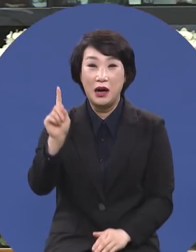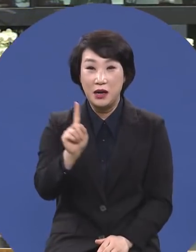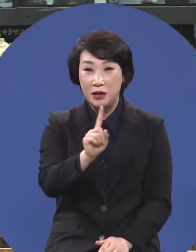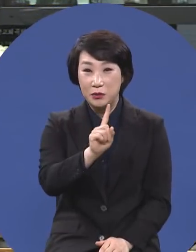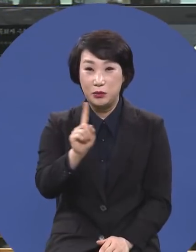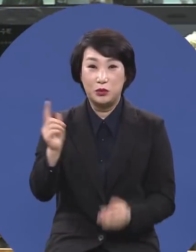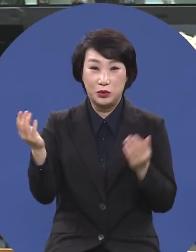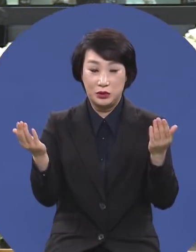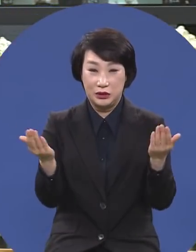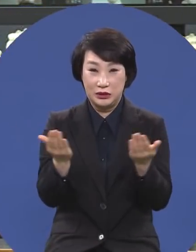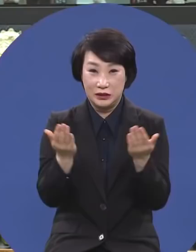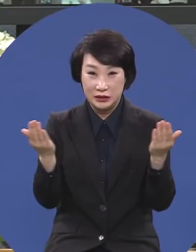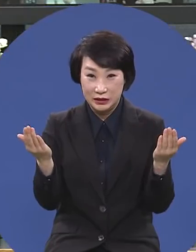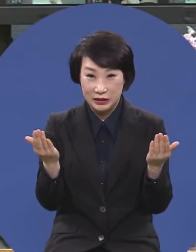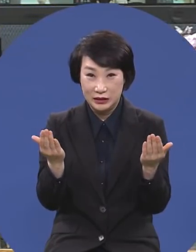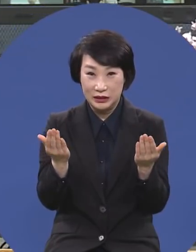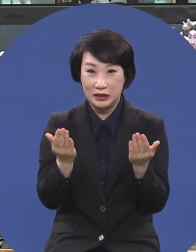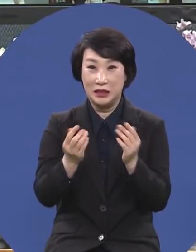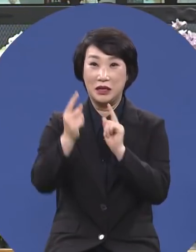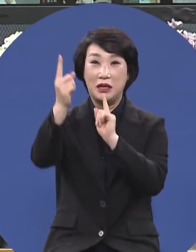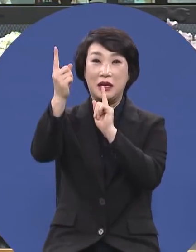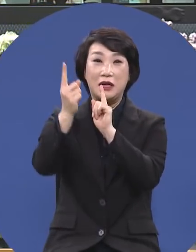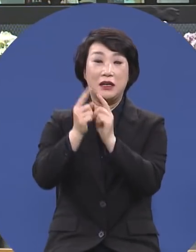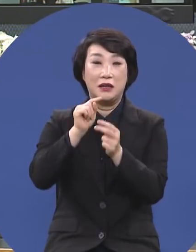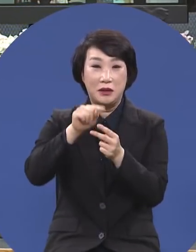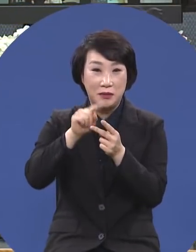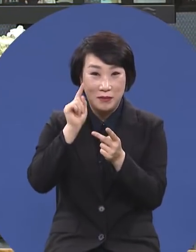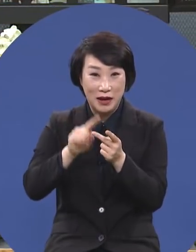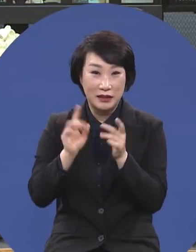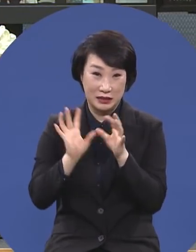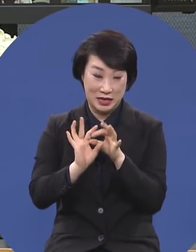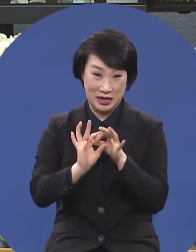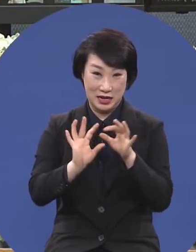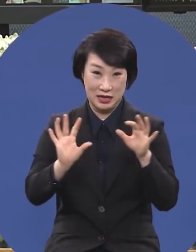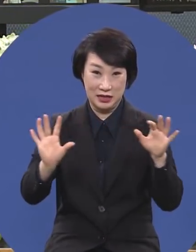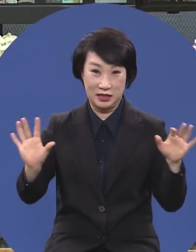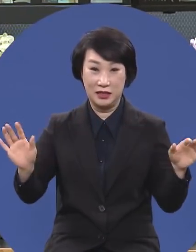만사형통하리라. 무슨 일을